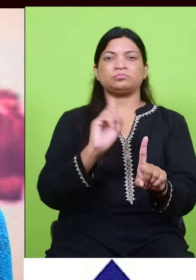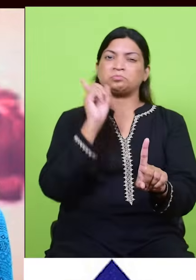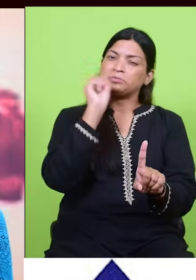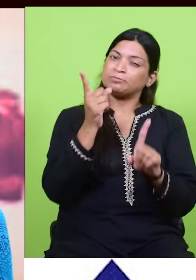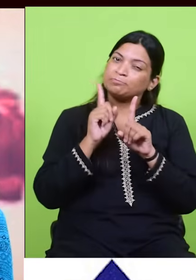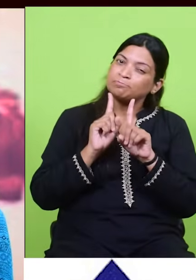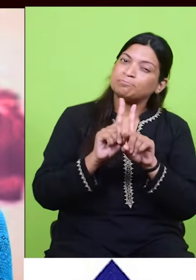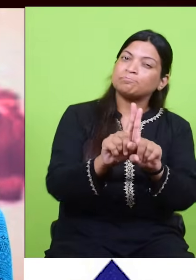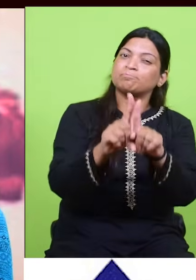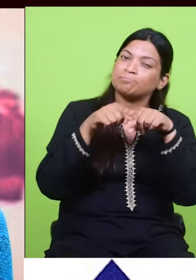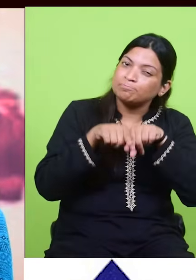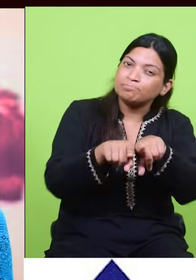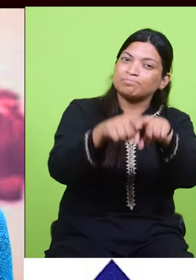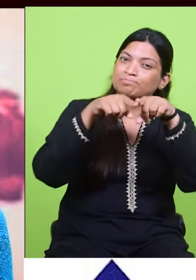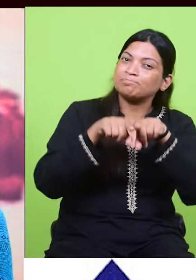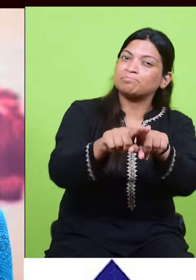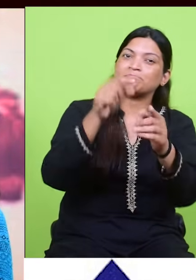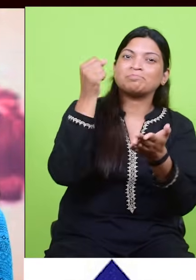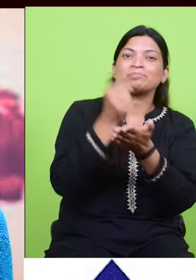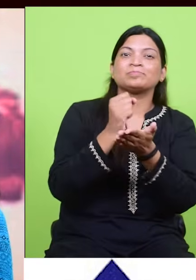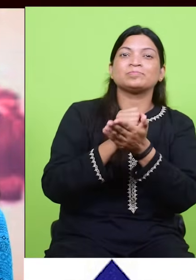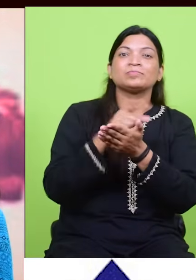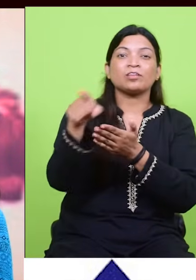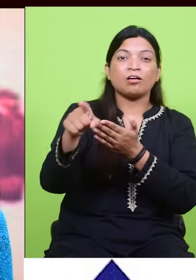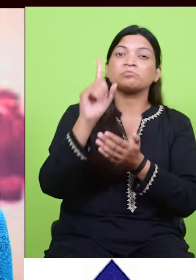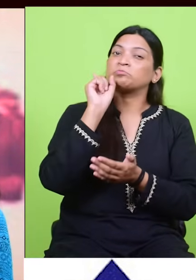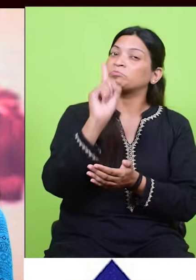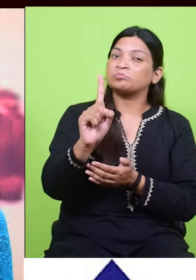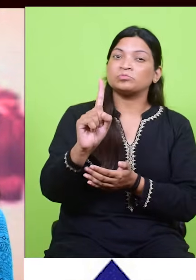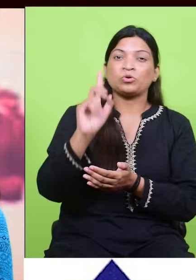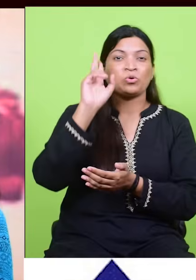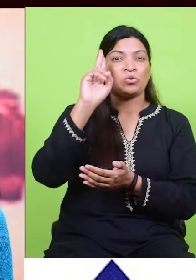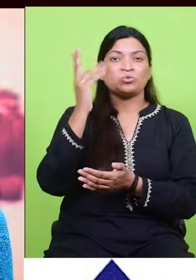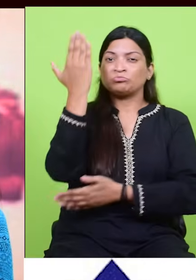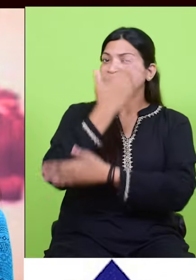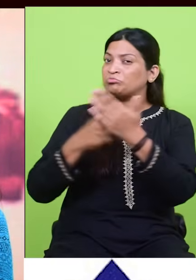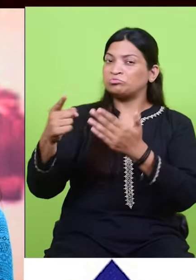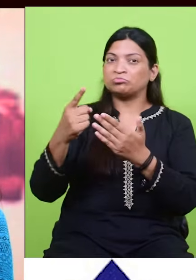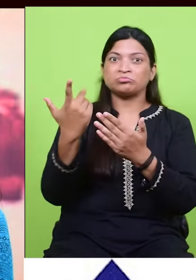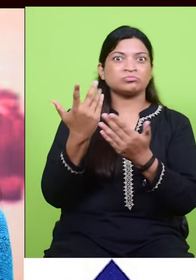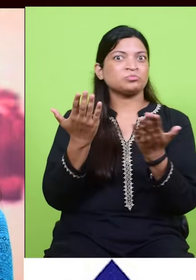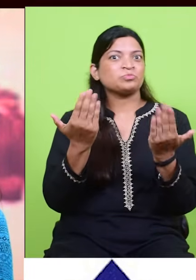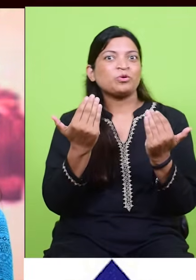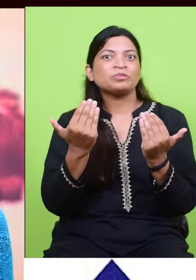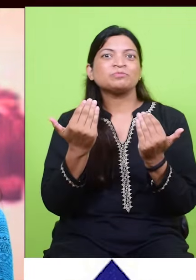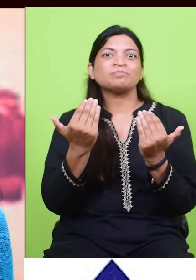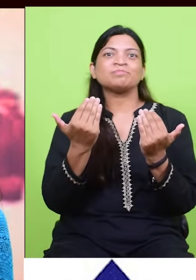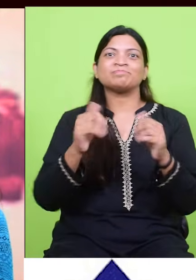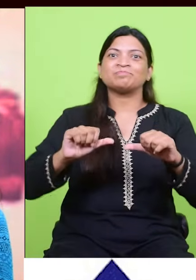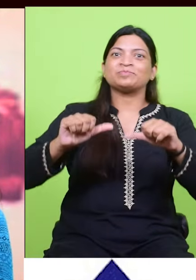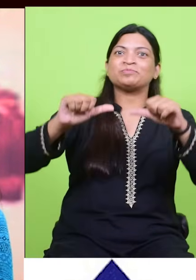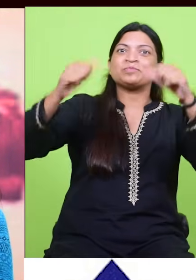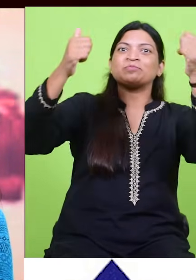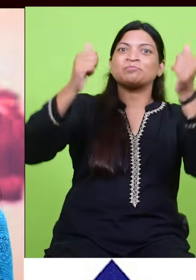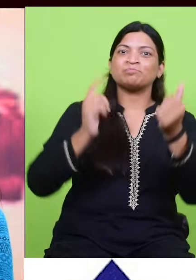रखिए, अपने साथ रखिए, अपने आगे लेकर आइए। कम से कम ये बच्चे अपने पैरों पे खड़े हो गए हैं, हो रहे हैं, तो वो भी हो सकते हैं। हमने